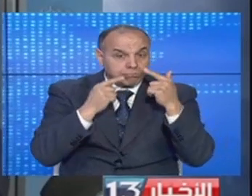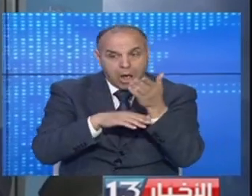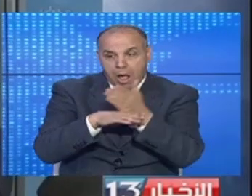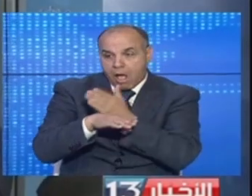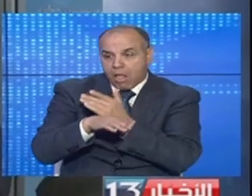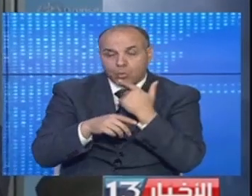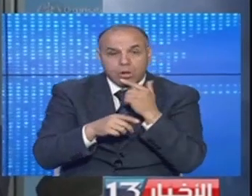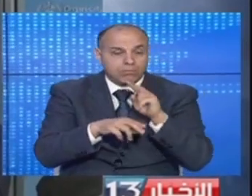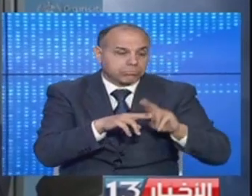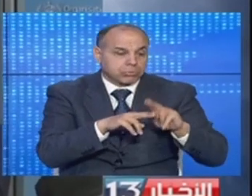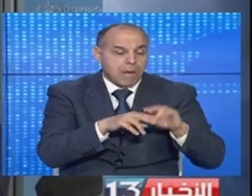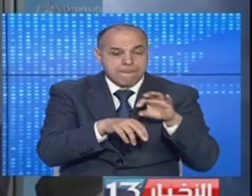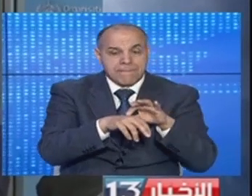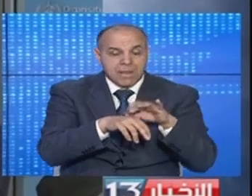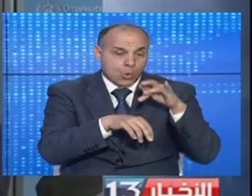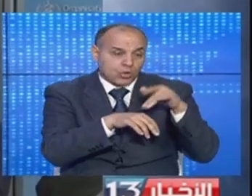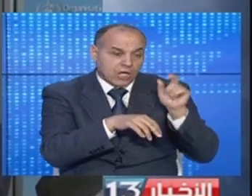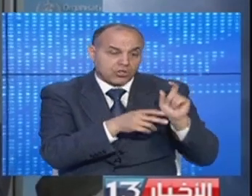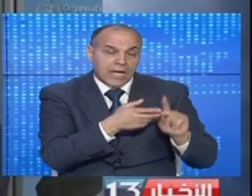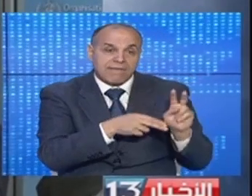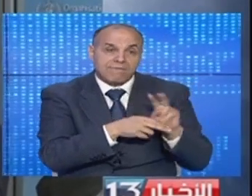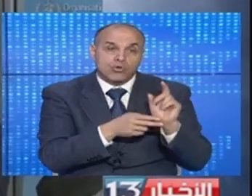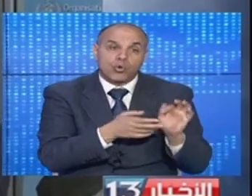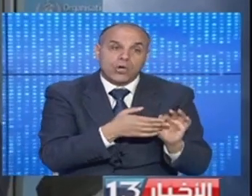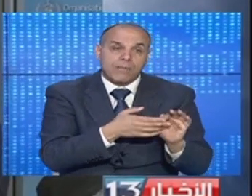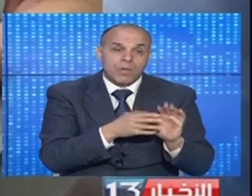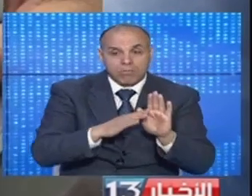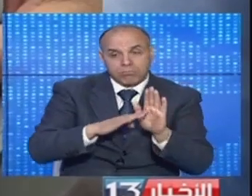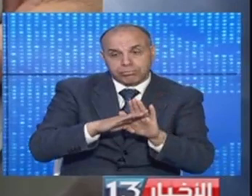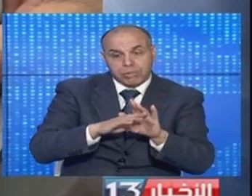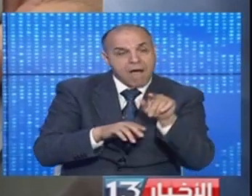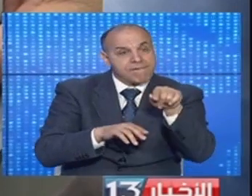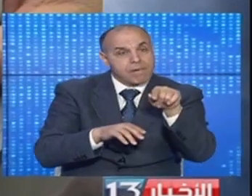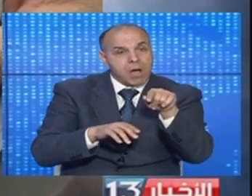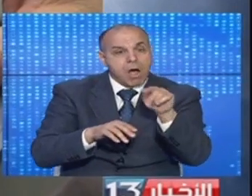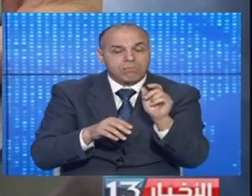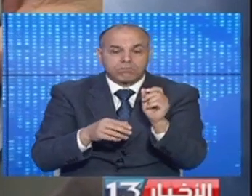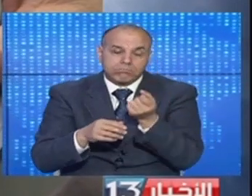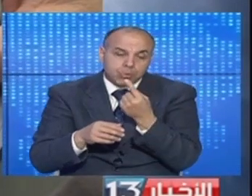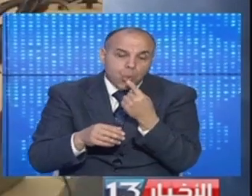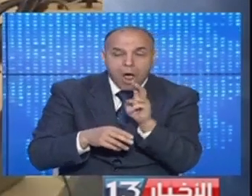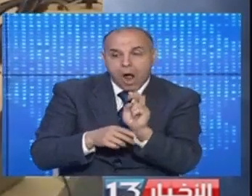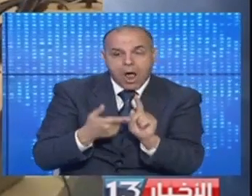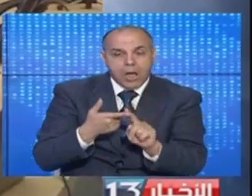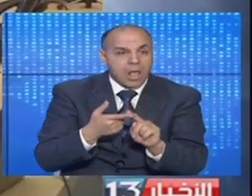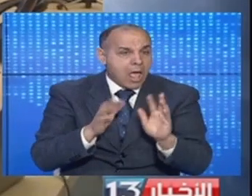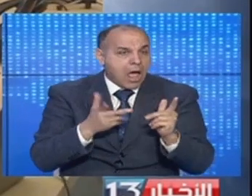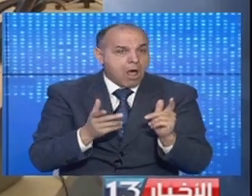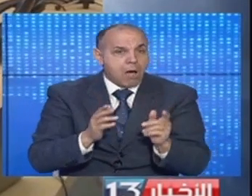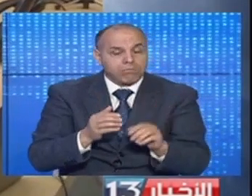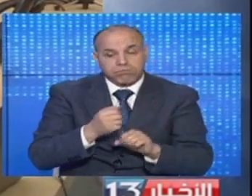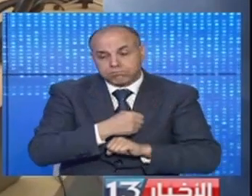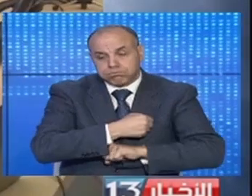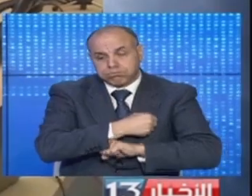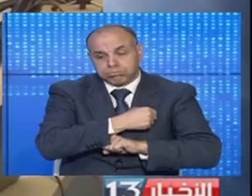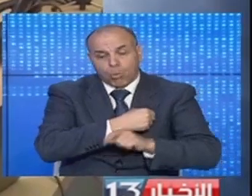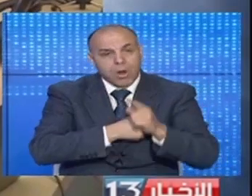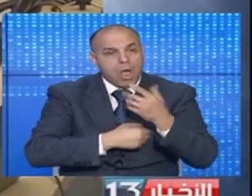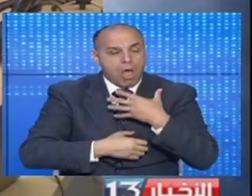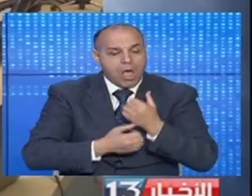لمعالجه المرضى المصابين بالفيروس والحرص على وجود مخزون كاف لديها من اجهزه المساعده على